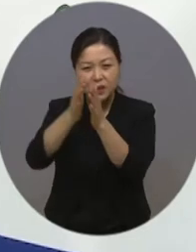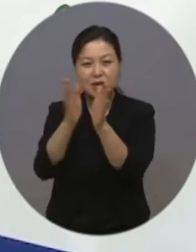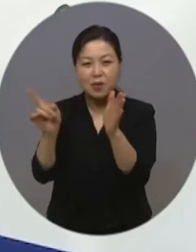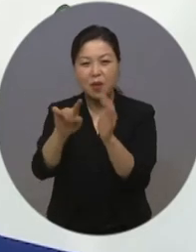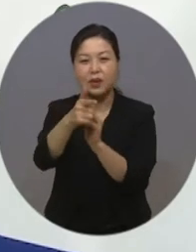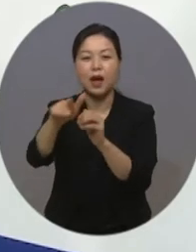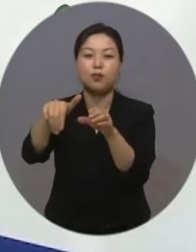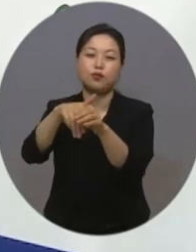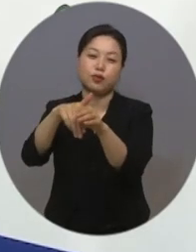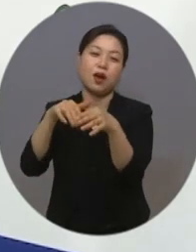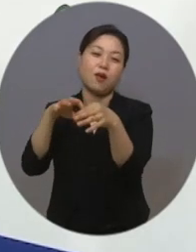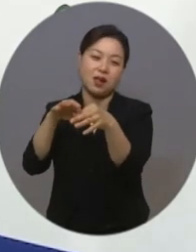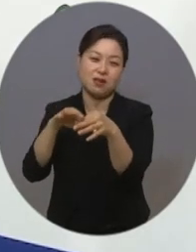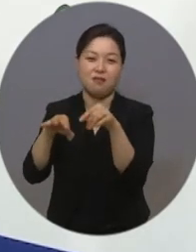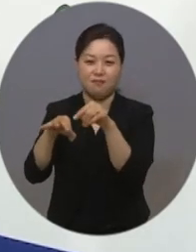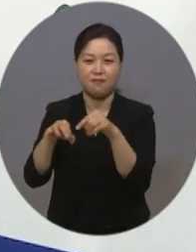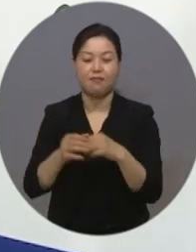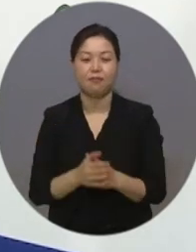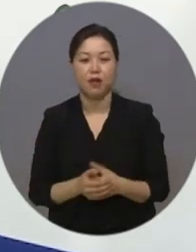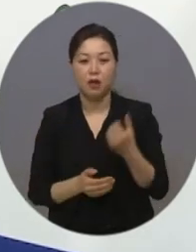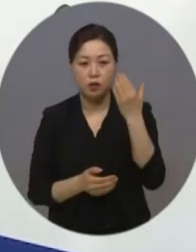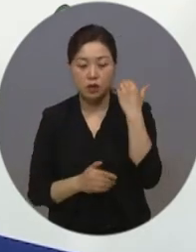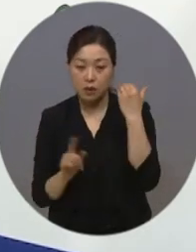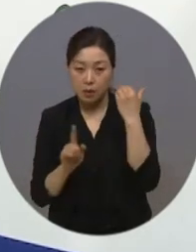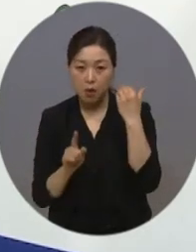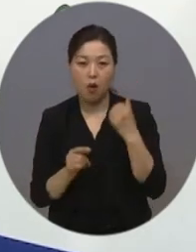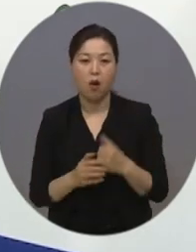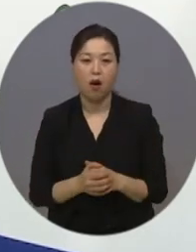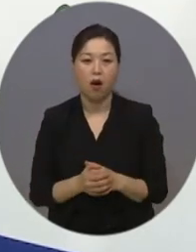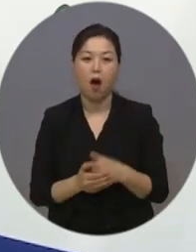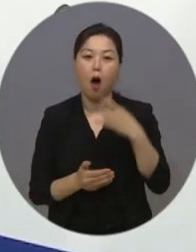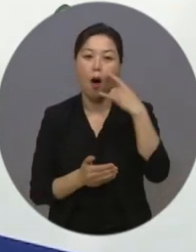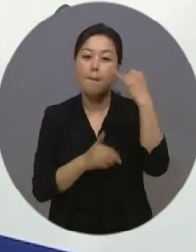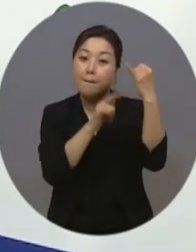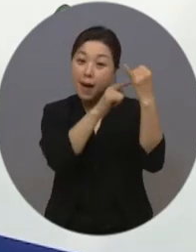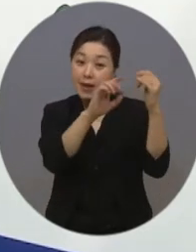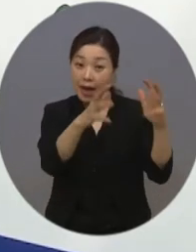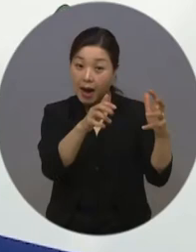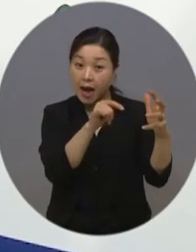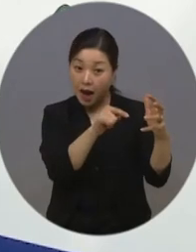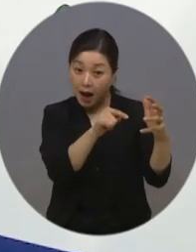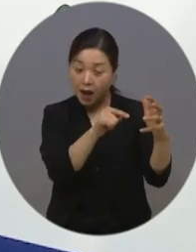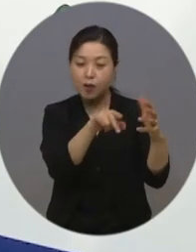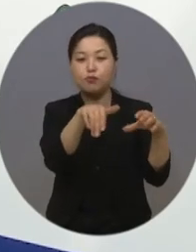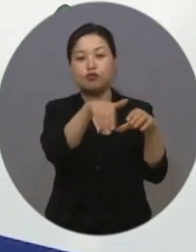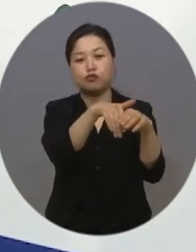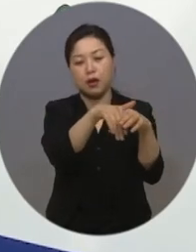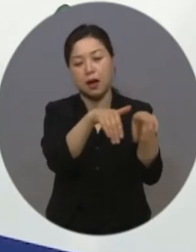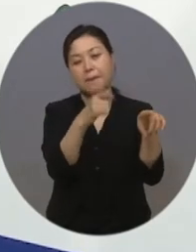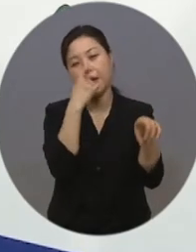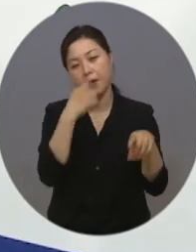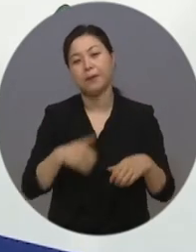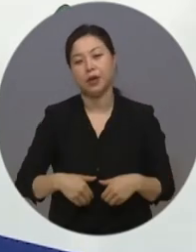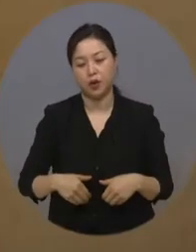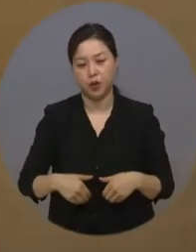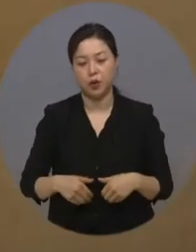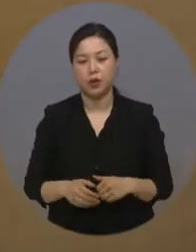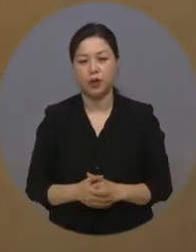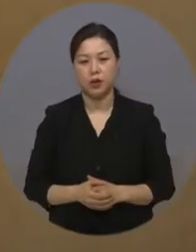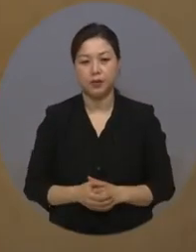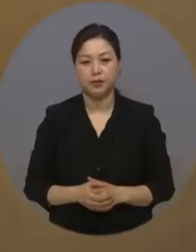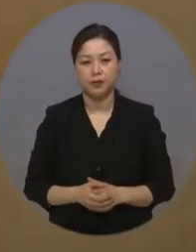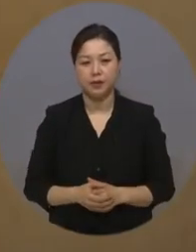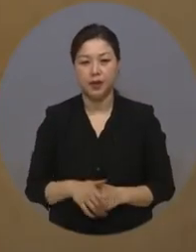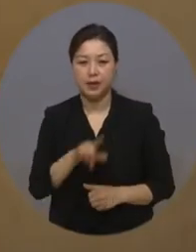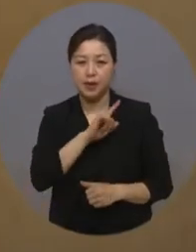드리고요 특히 요즘에는 뒤에 엄마의 나라에 대한 문화를 좀 알아야 된다 음 그럼